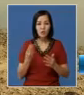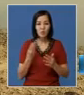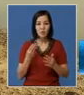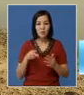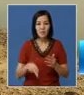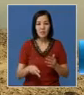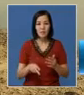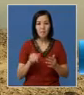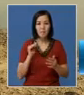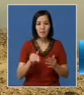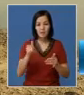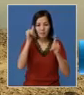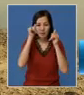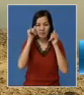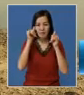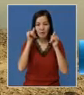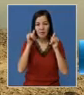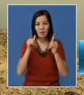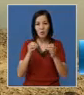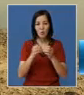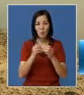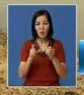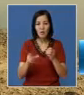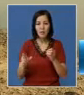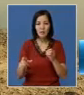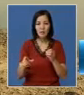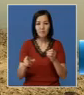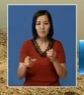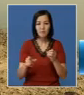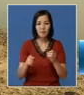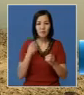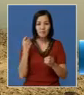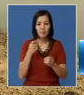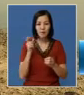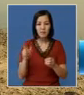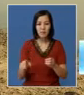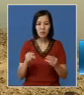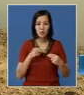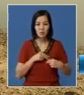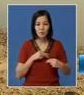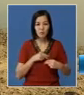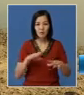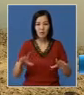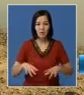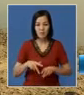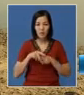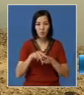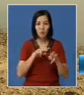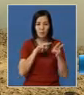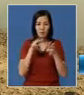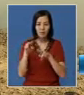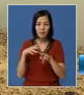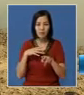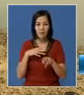2000 басқа қазір 10 адам бақташы бар. Олар атпен қарайды, квадроциклмен